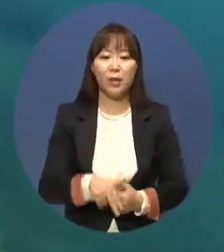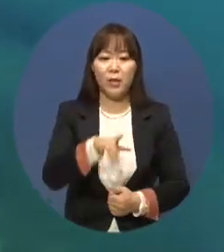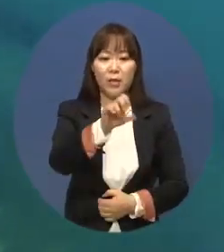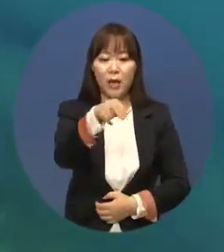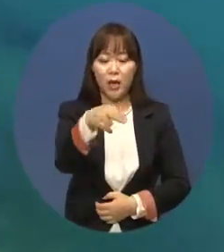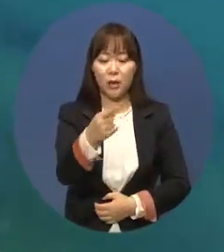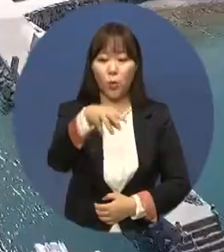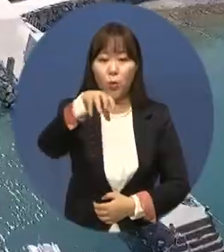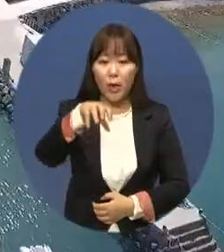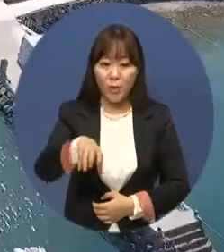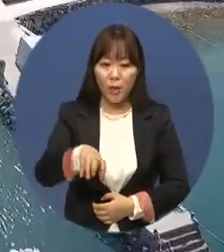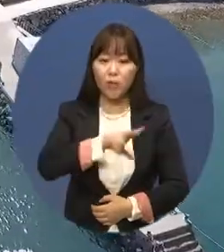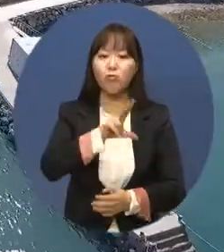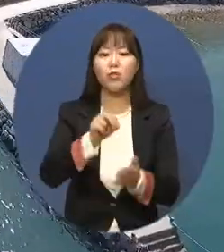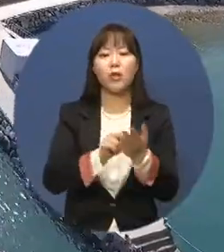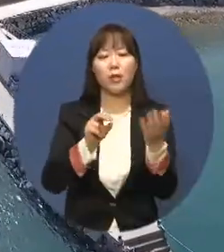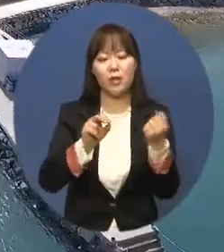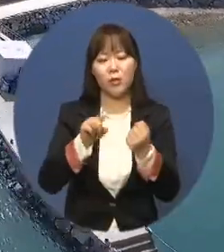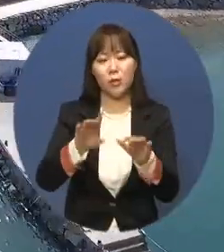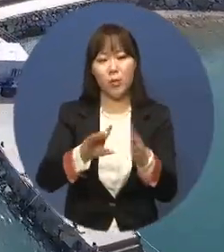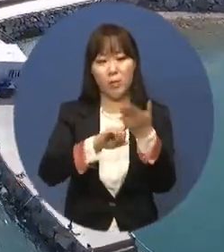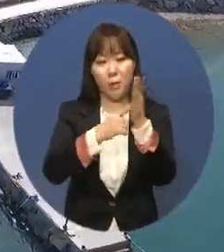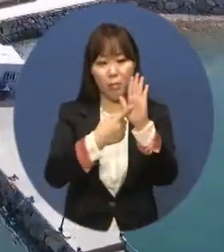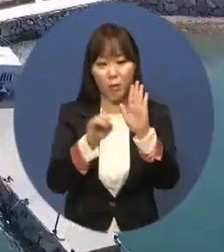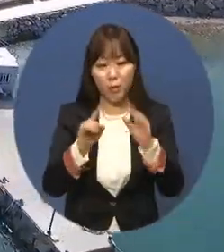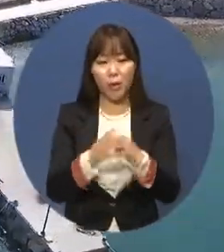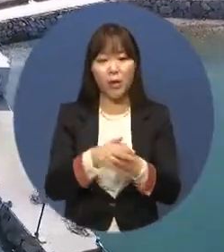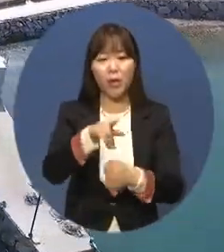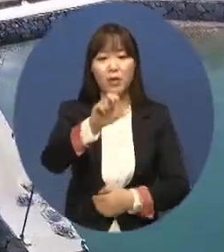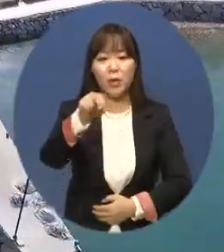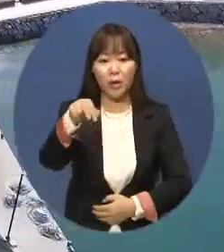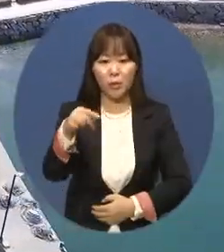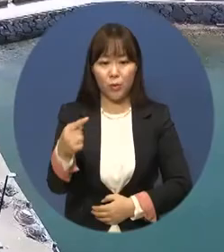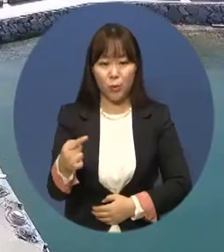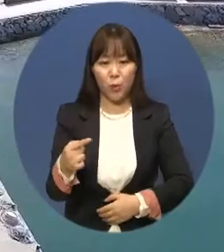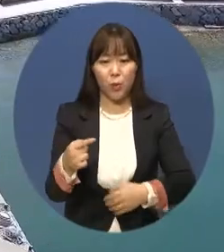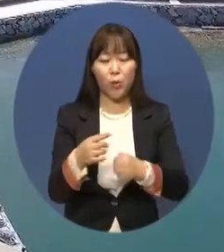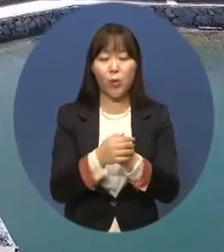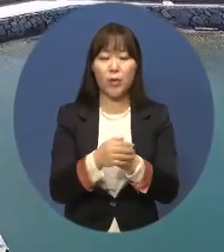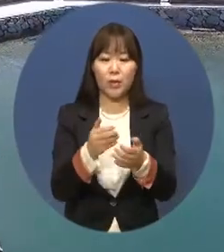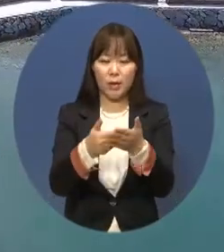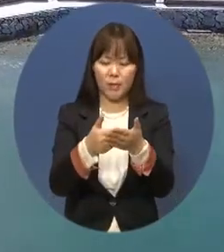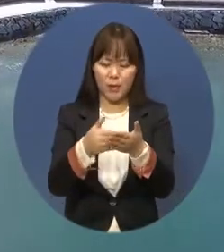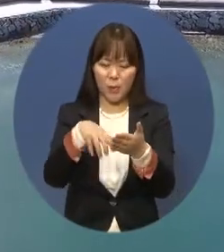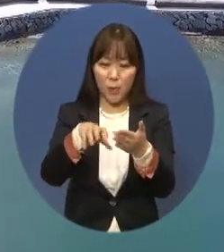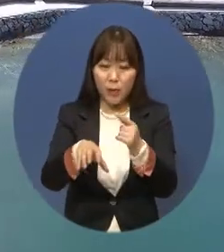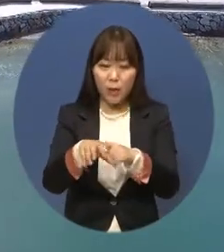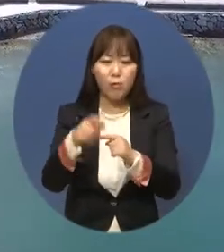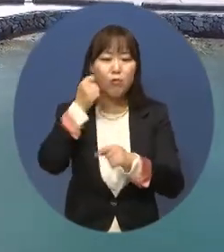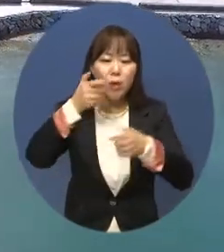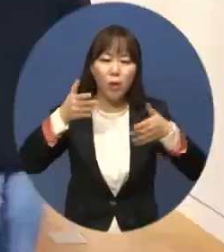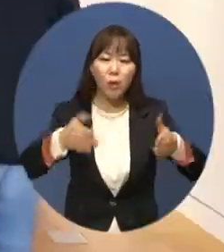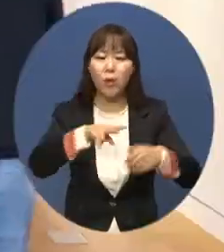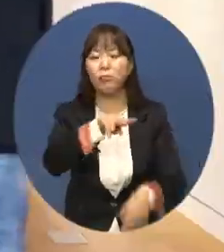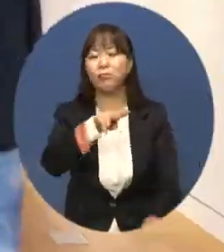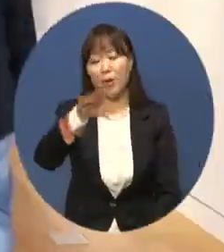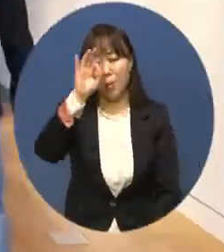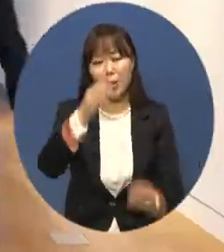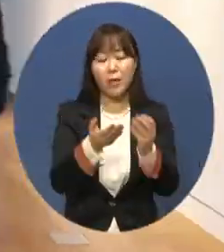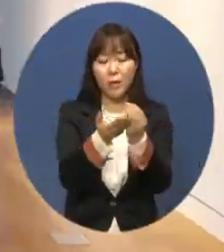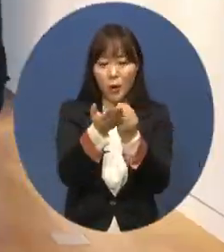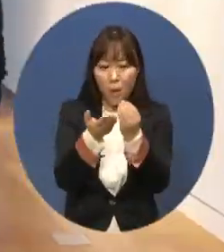장도에서라는 주제로 열리고 있는 이번 발표전은 장도 창작 스튜디오에서 6개월 동안 지내며 둘러본